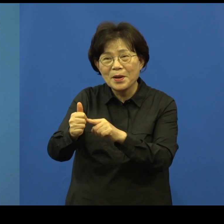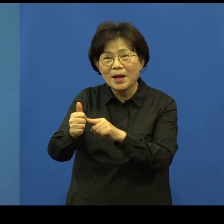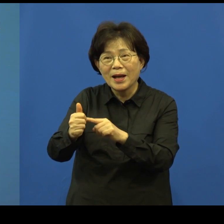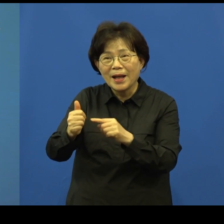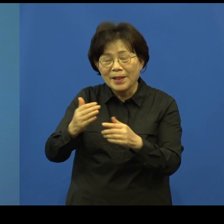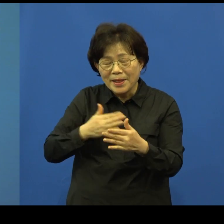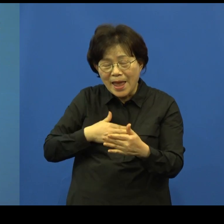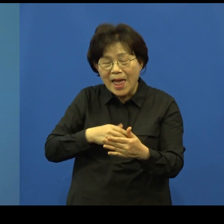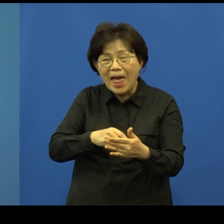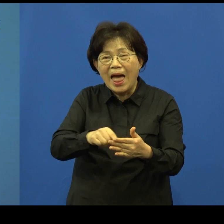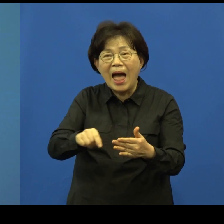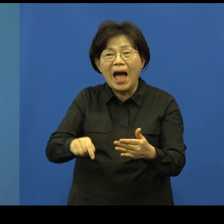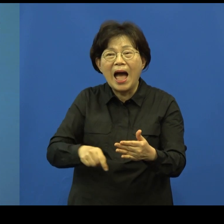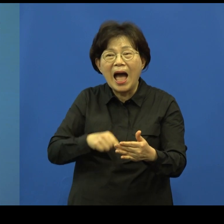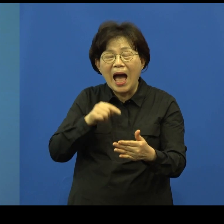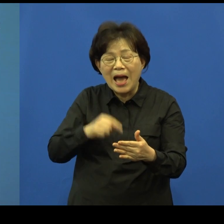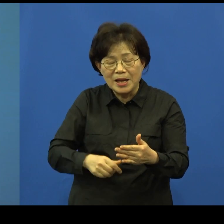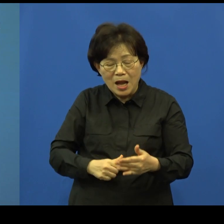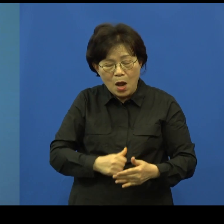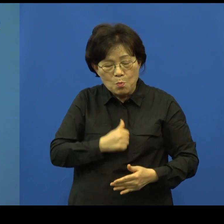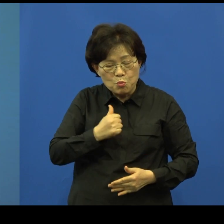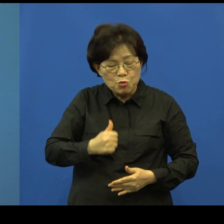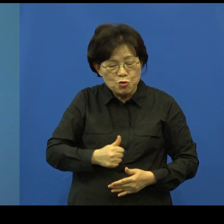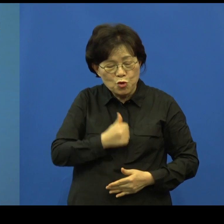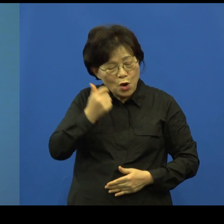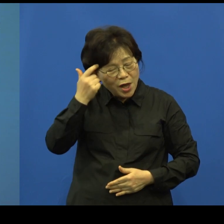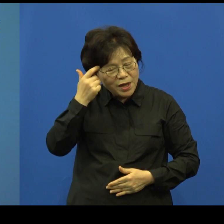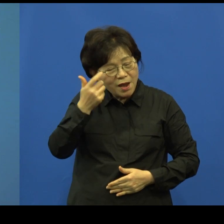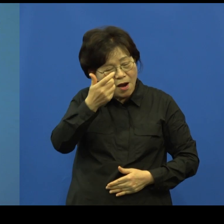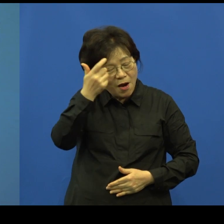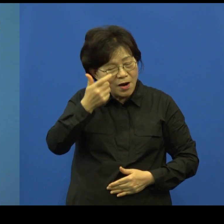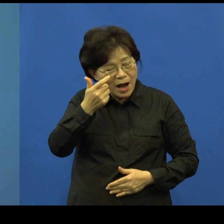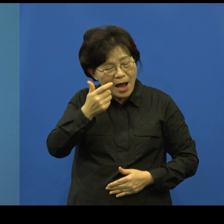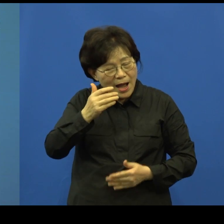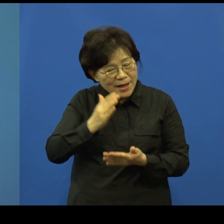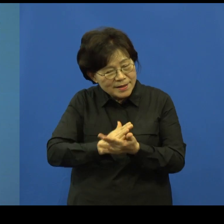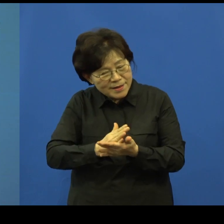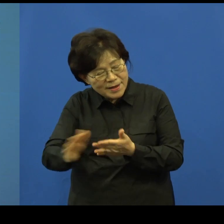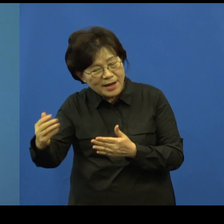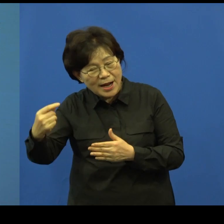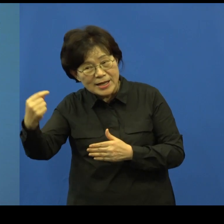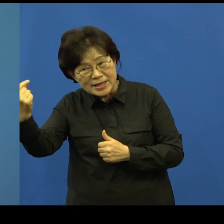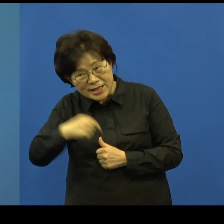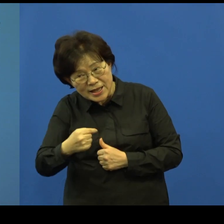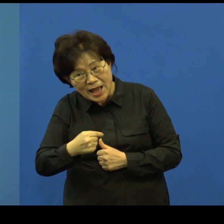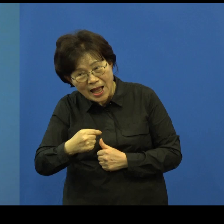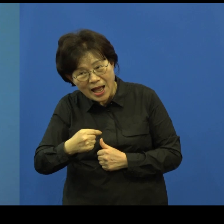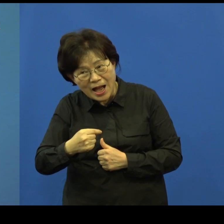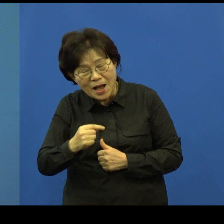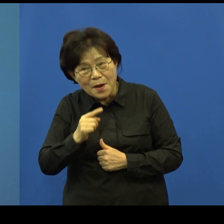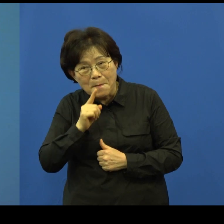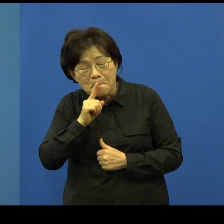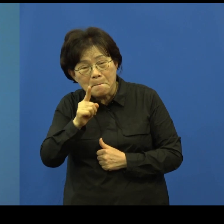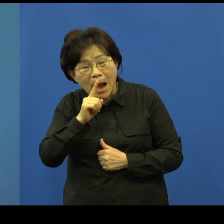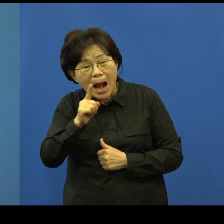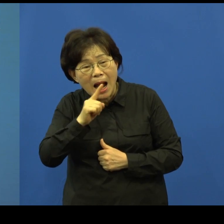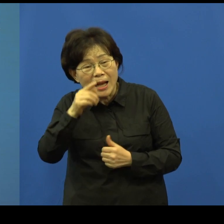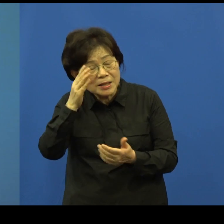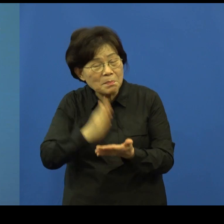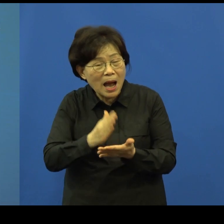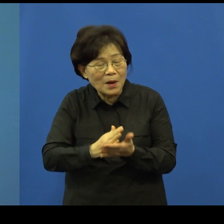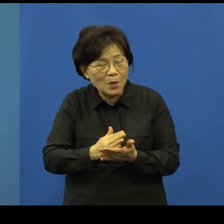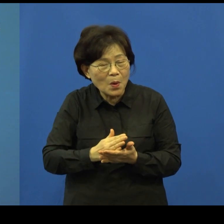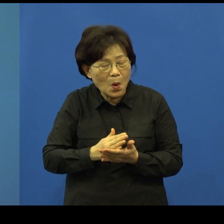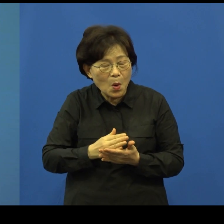내 안에 분노의 영아 떠나갈지어다. 말로 하지 말고 그때는 입 안으로 해도